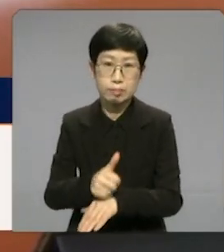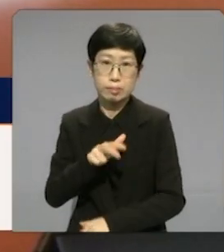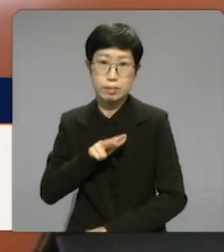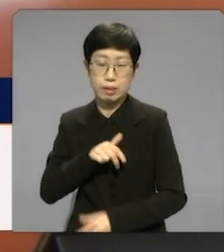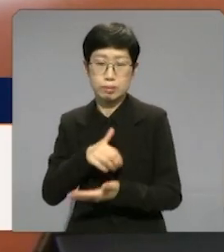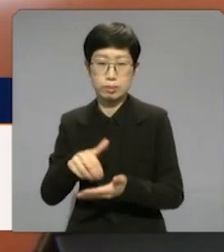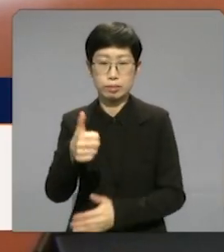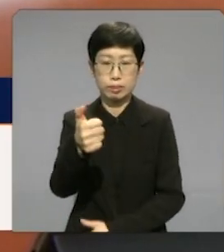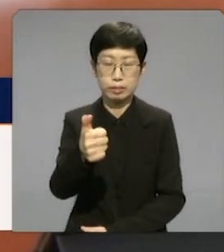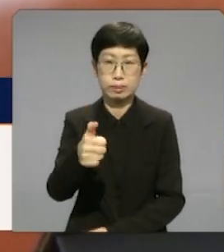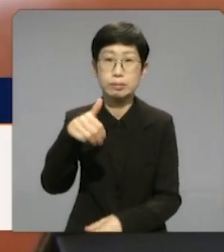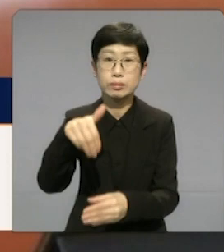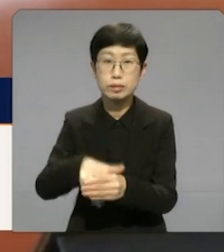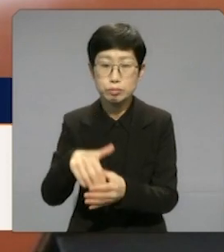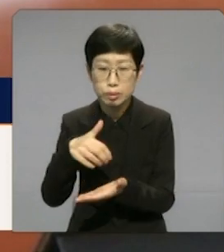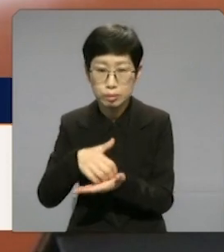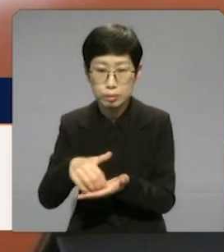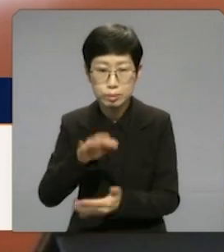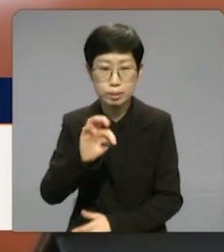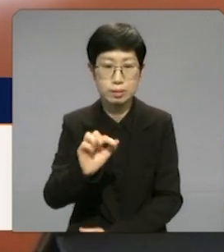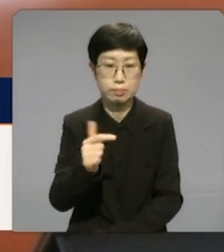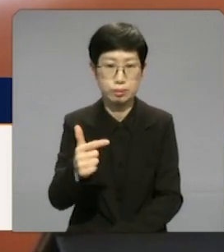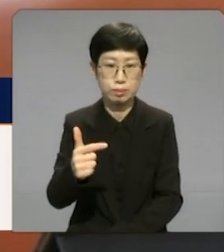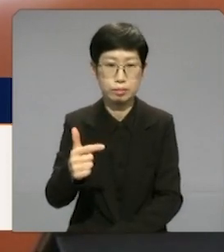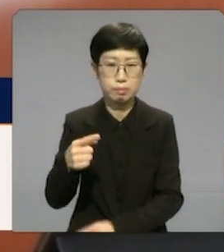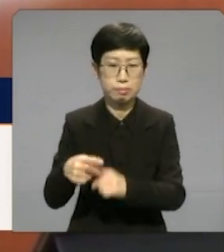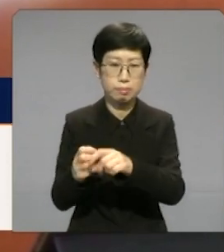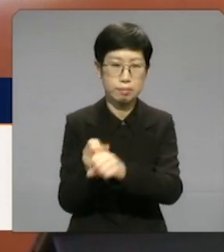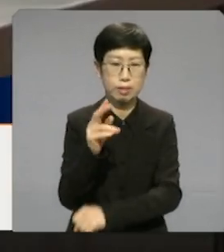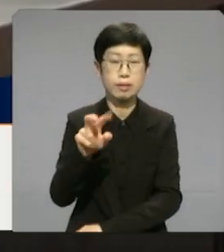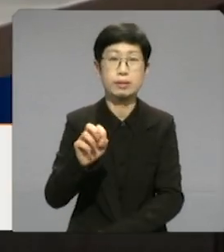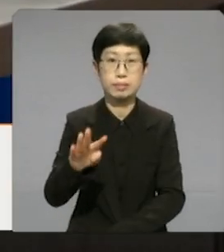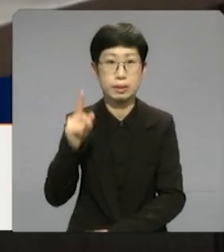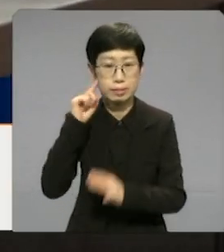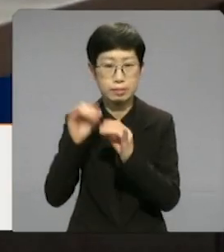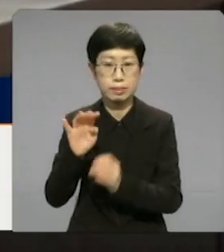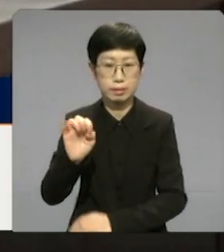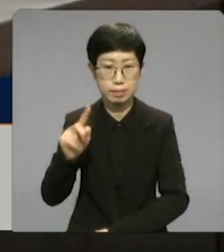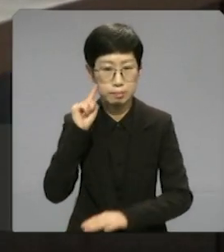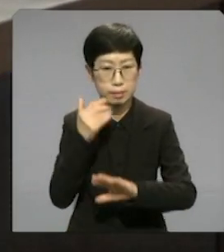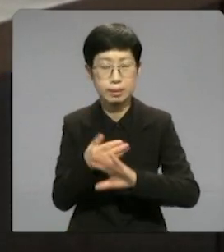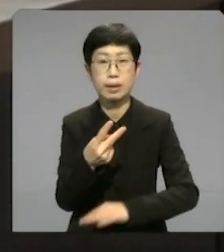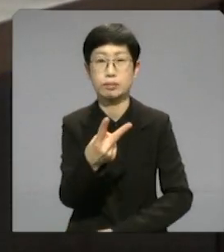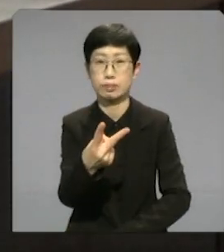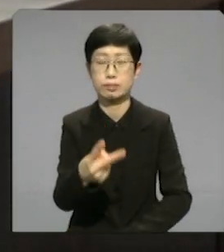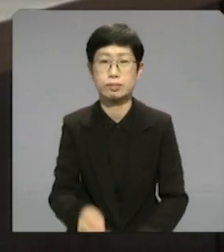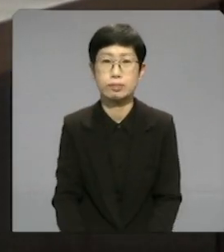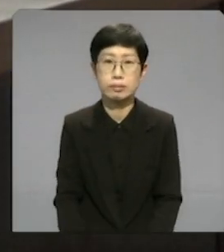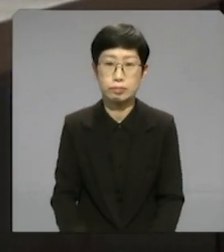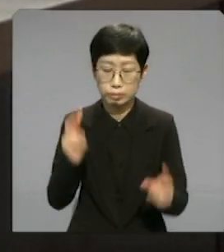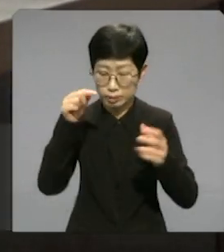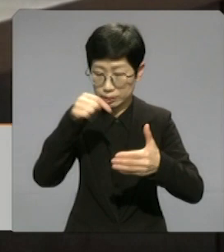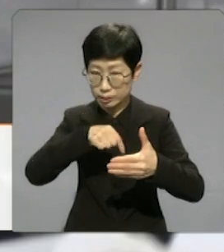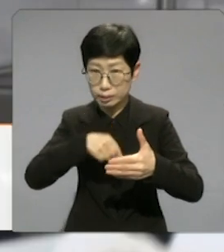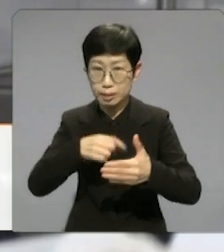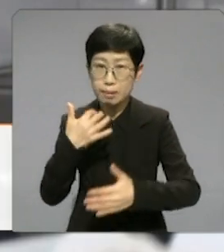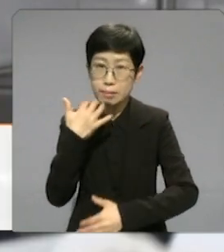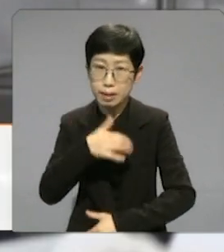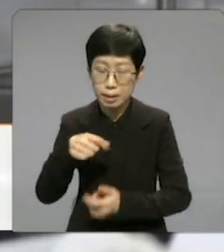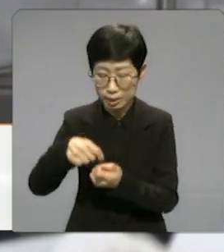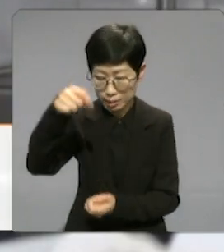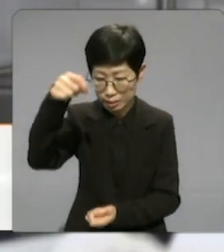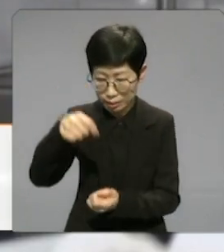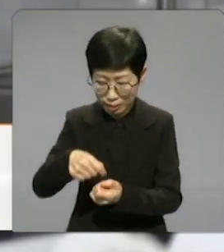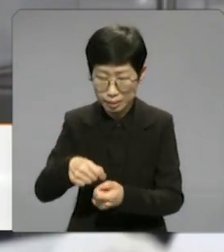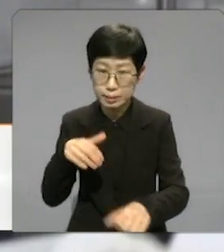46, majorité 24, pour 44, contre 2, l'Assemblée nationale a adopté. 법안은 직장 내에서 모발의 색깔과 길이,